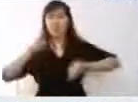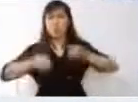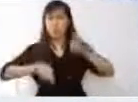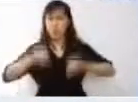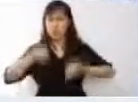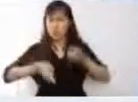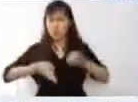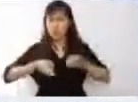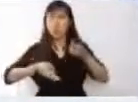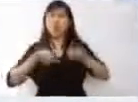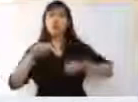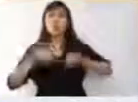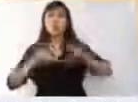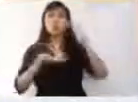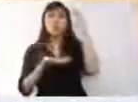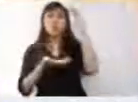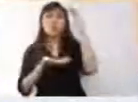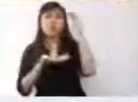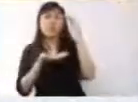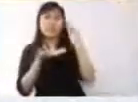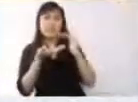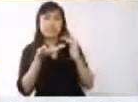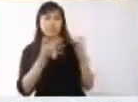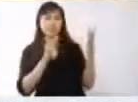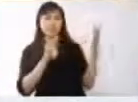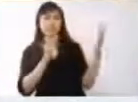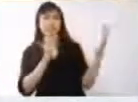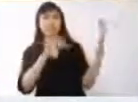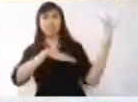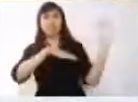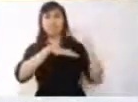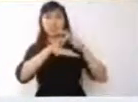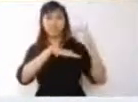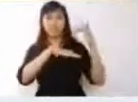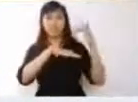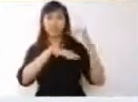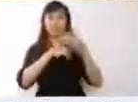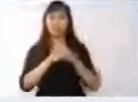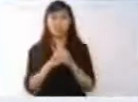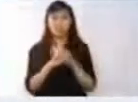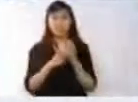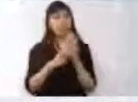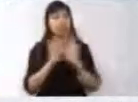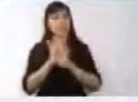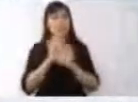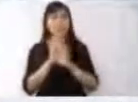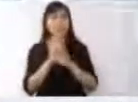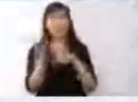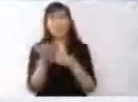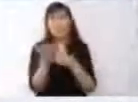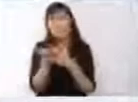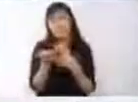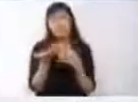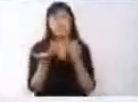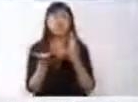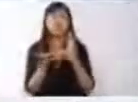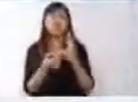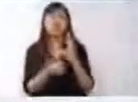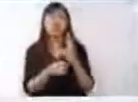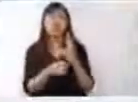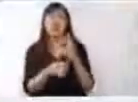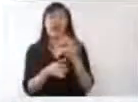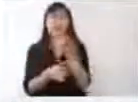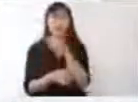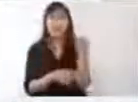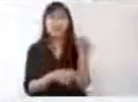Opo, gusto ko pong i-emphasize ano po, na even though nagkaroon po ng state of emergency for April and